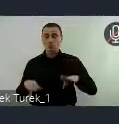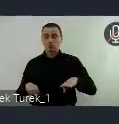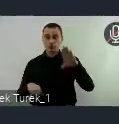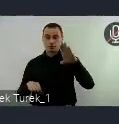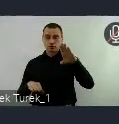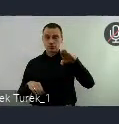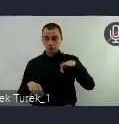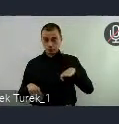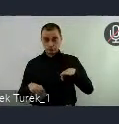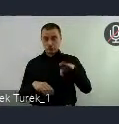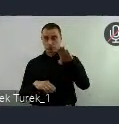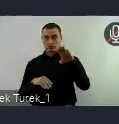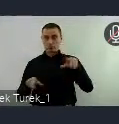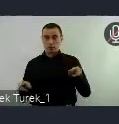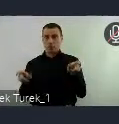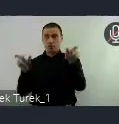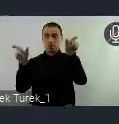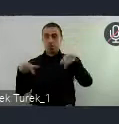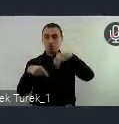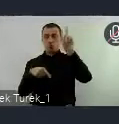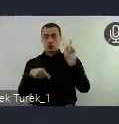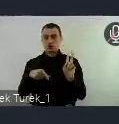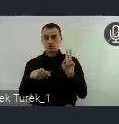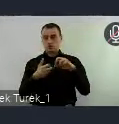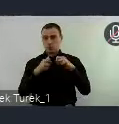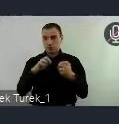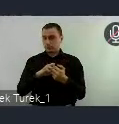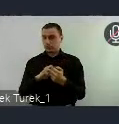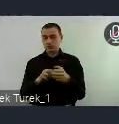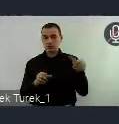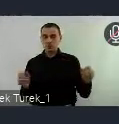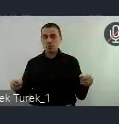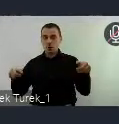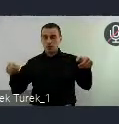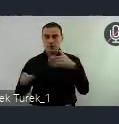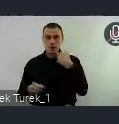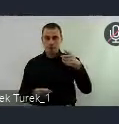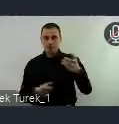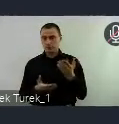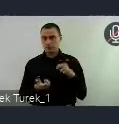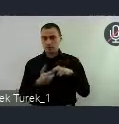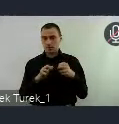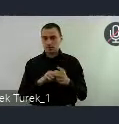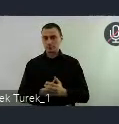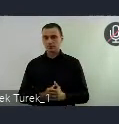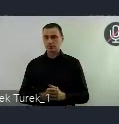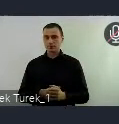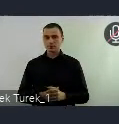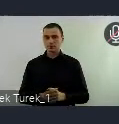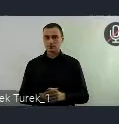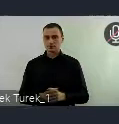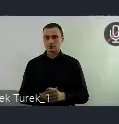nie ma poręczy umożliwiających jakąś tam asekurację wciąganie się czy coś zupełnie nietrafione rozwiązanie